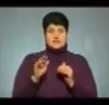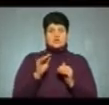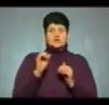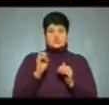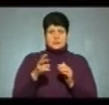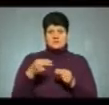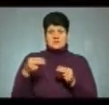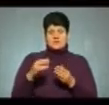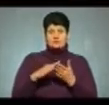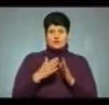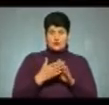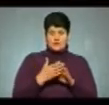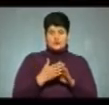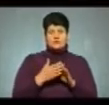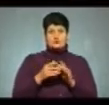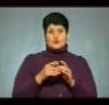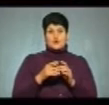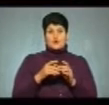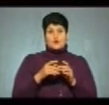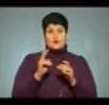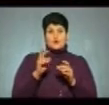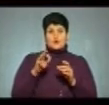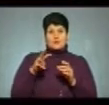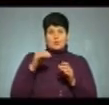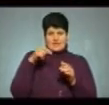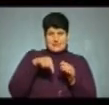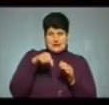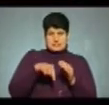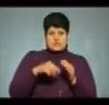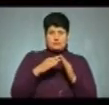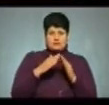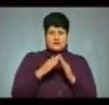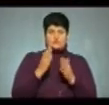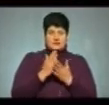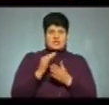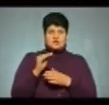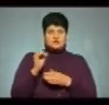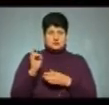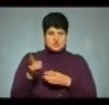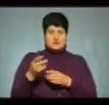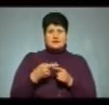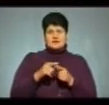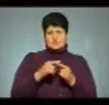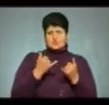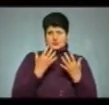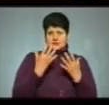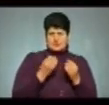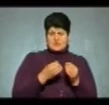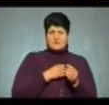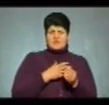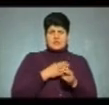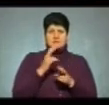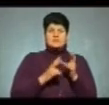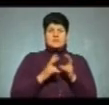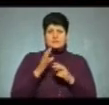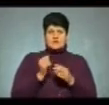підписав нам договір, що тому що комунікації всередині будинку належать ЖЕКу. Ну, умовно, це на сьогоднішній день це є приватні